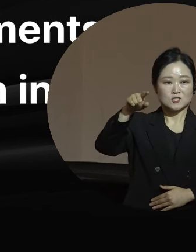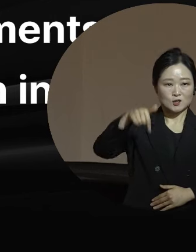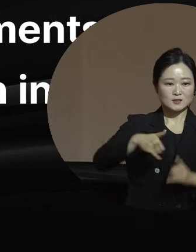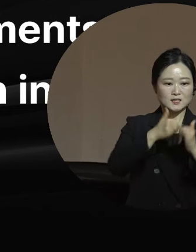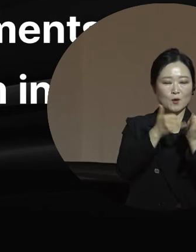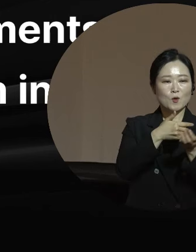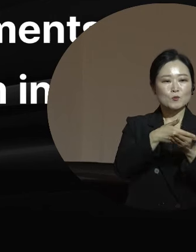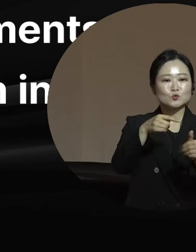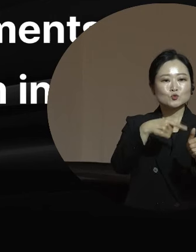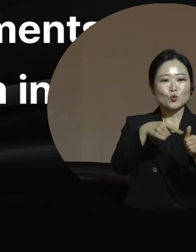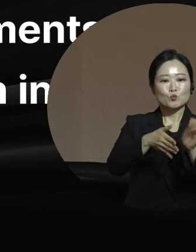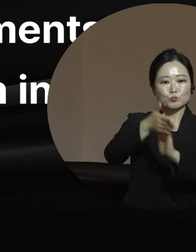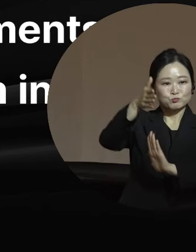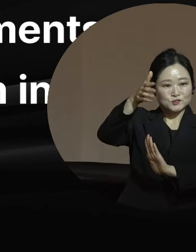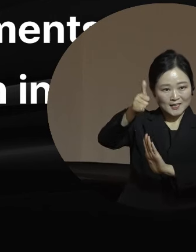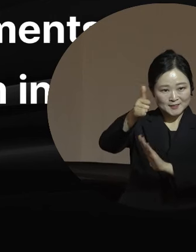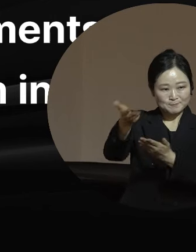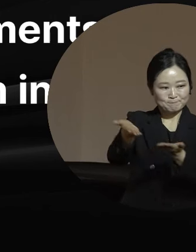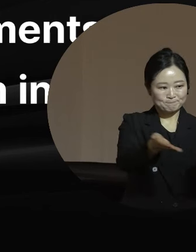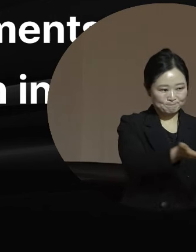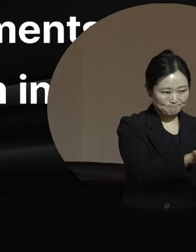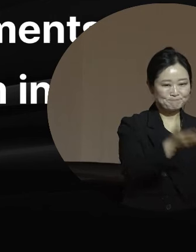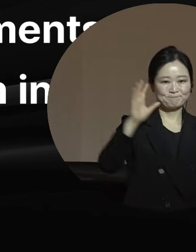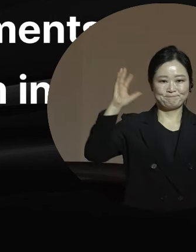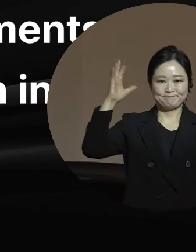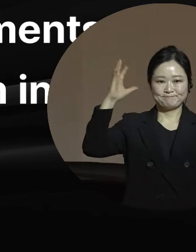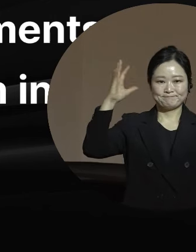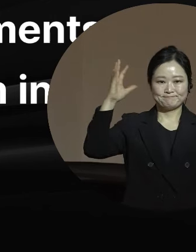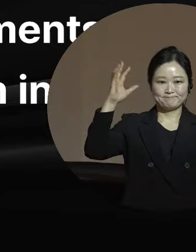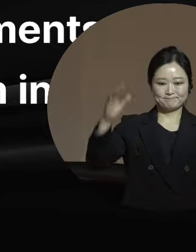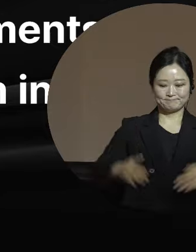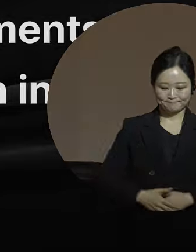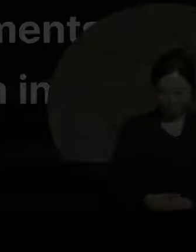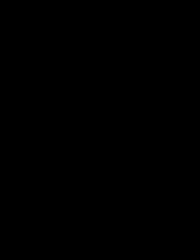사회예술교육본부장님을 단상위로 모시겠습니다. 큰 박수 부탁드립니다.